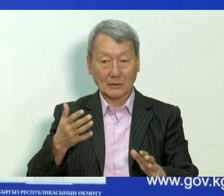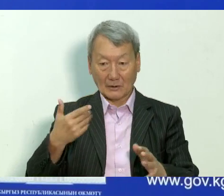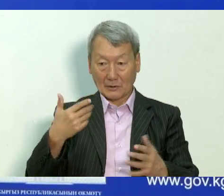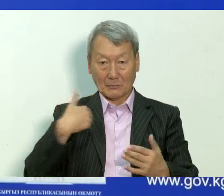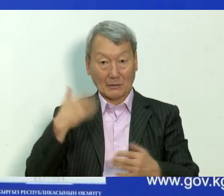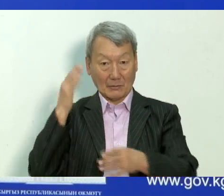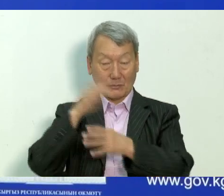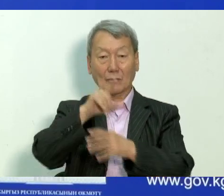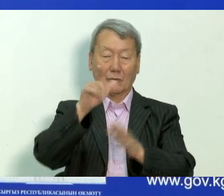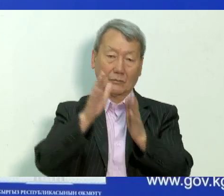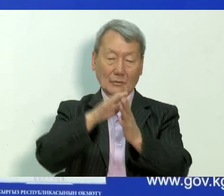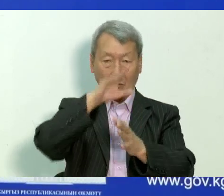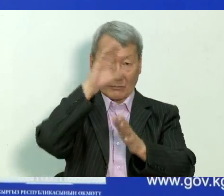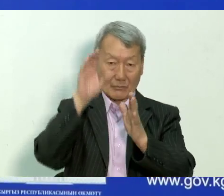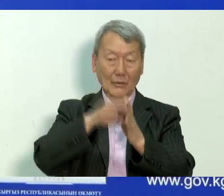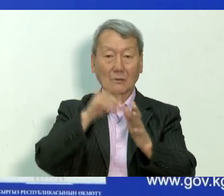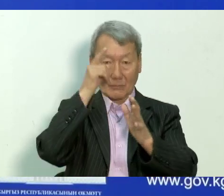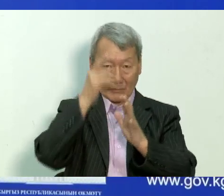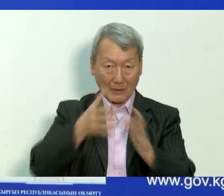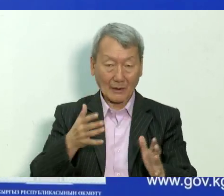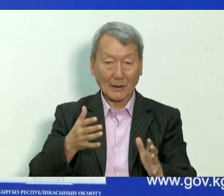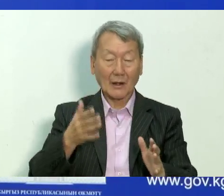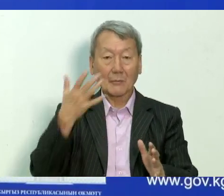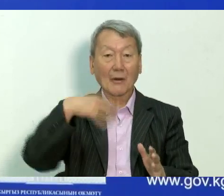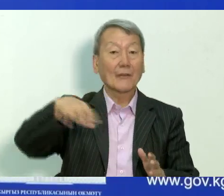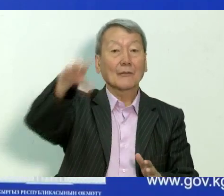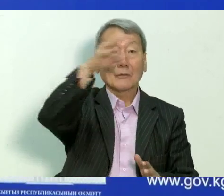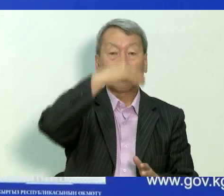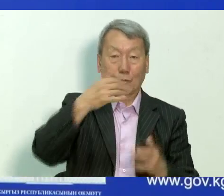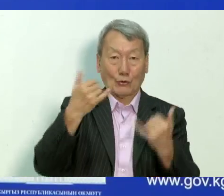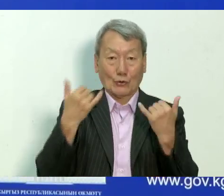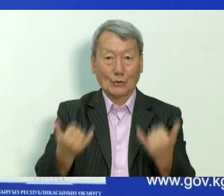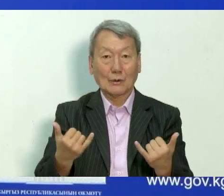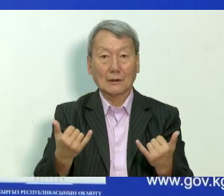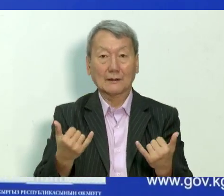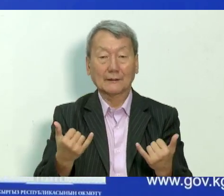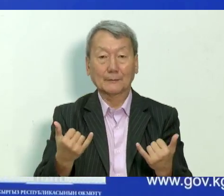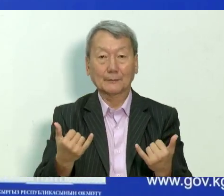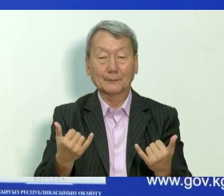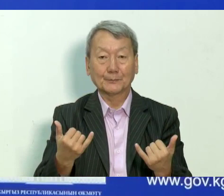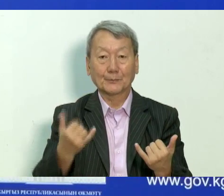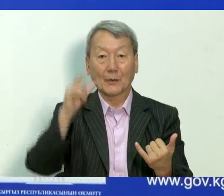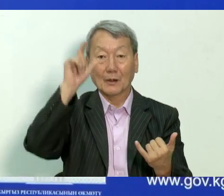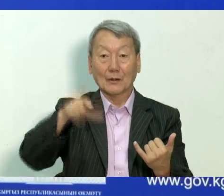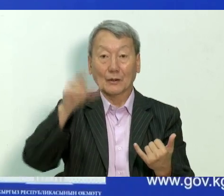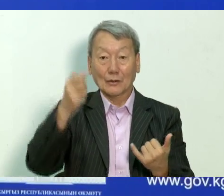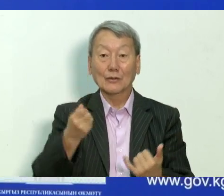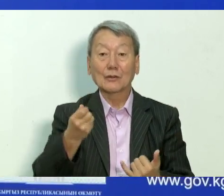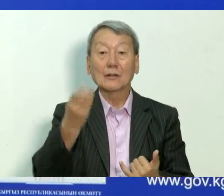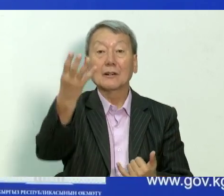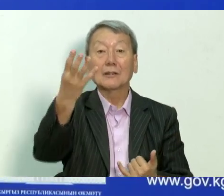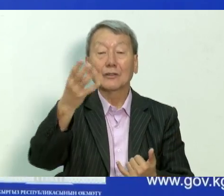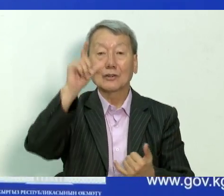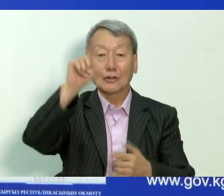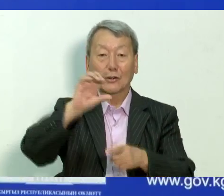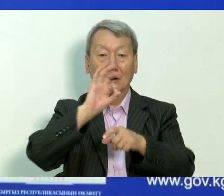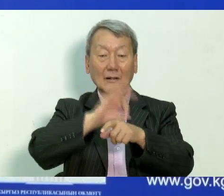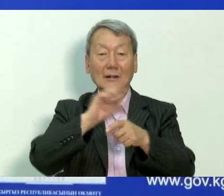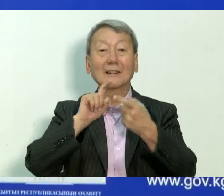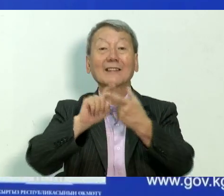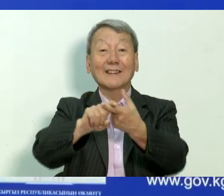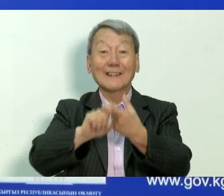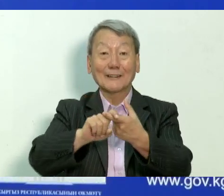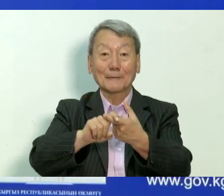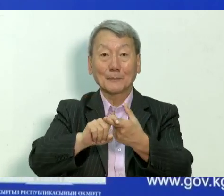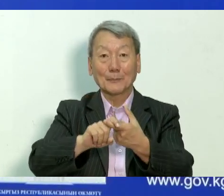данному решению. Насколько нам всем известно, сегодня количество заразившихся